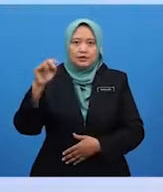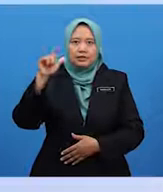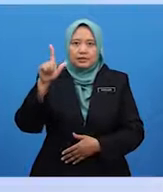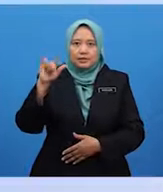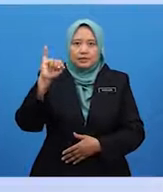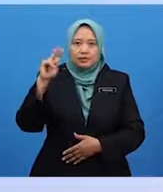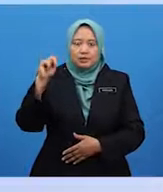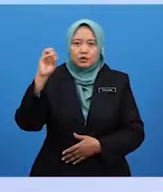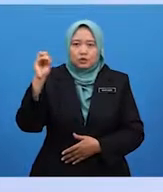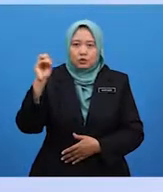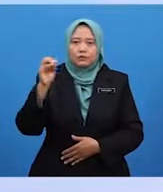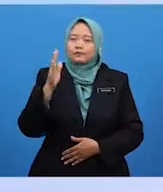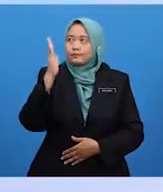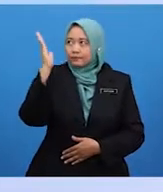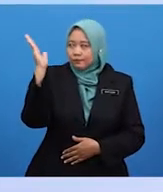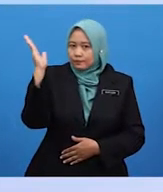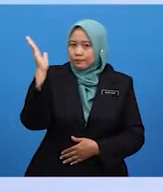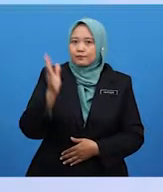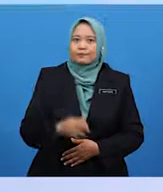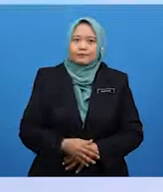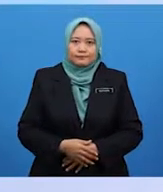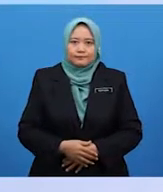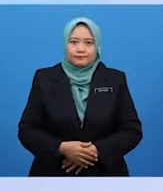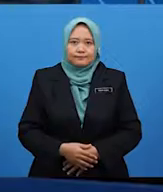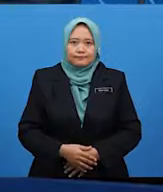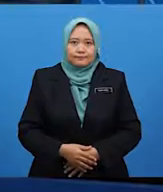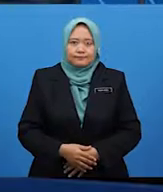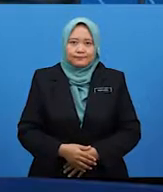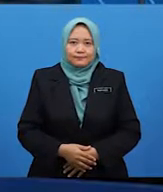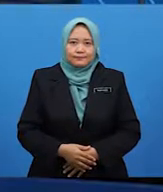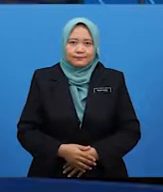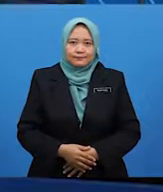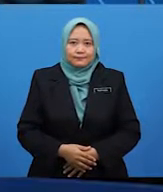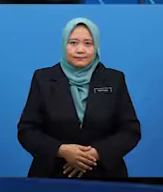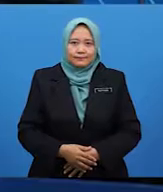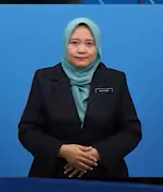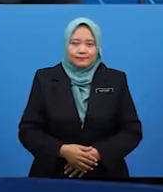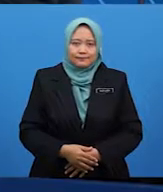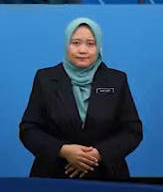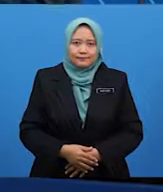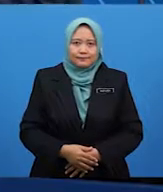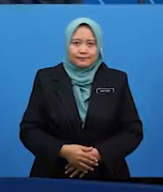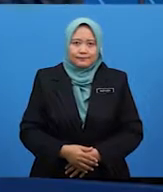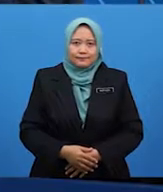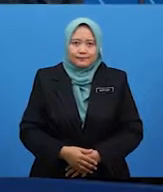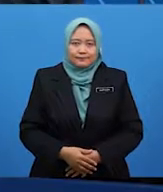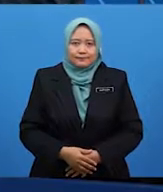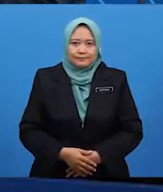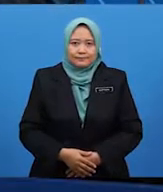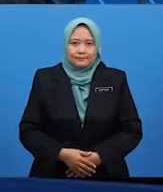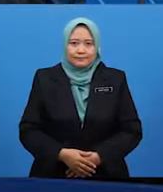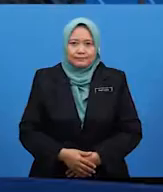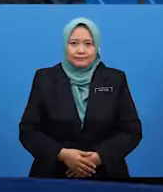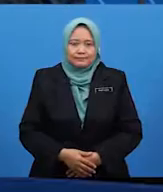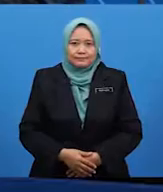kayu dan cetakan timbul atau collage. Betul Cikgu Wan. Kita ingat lagi tak masa kita darjah 1 dulu ya. Kita ada